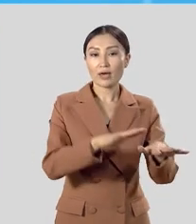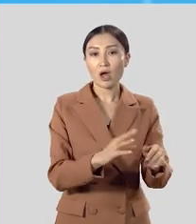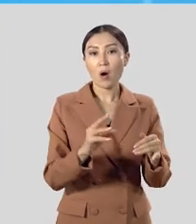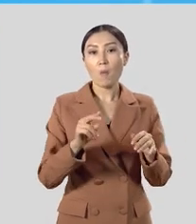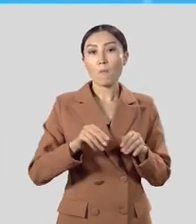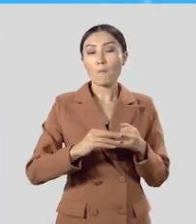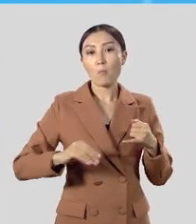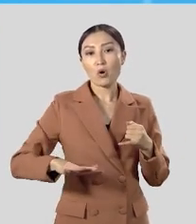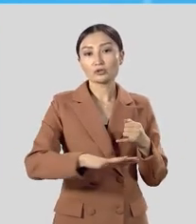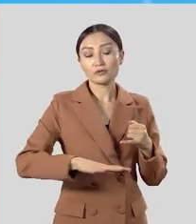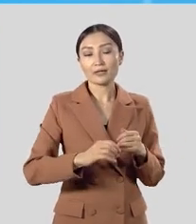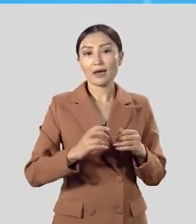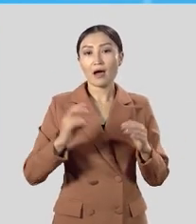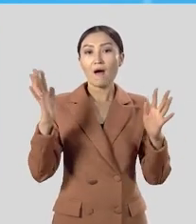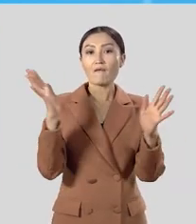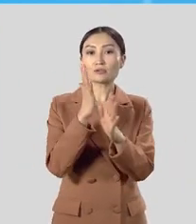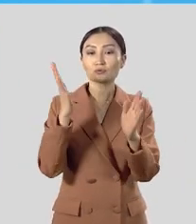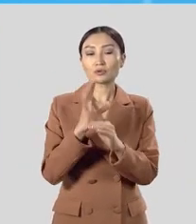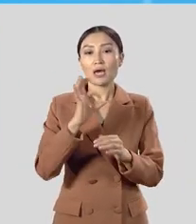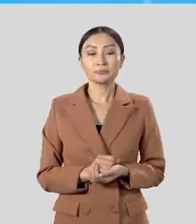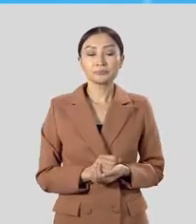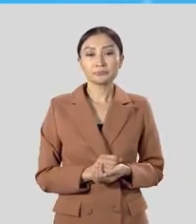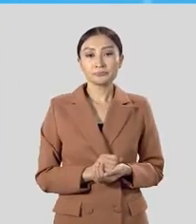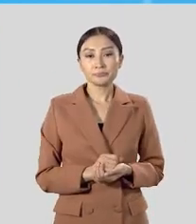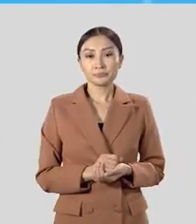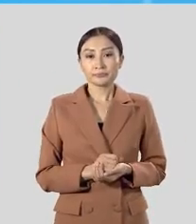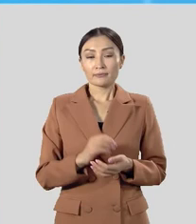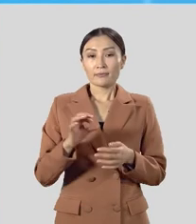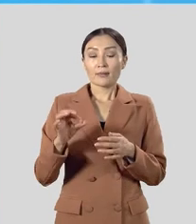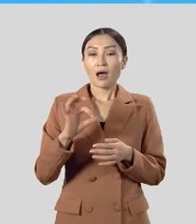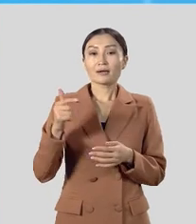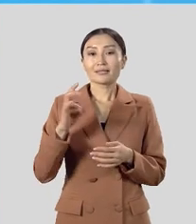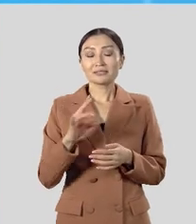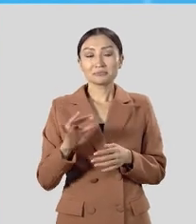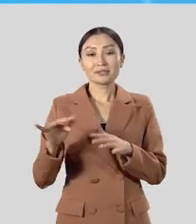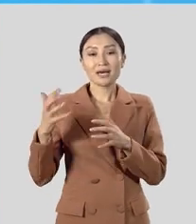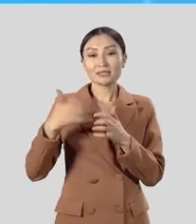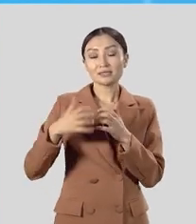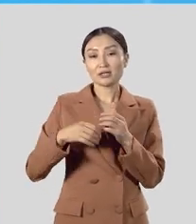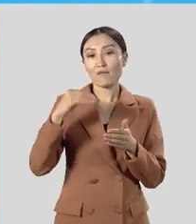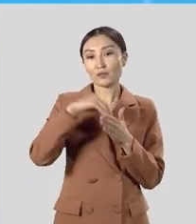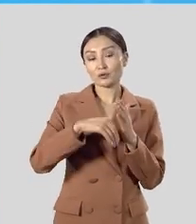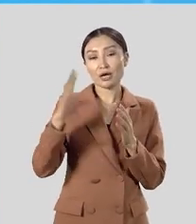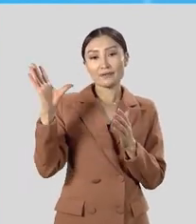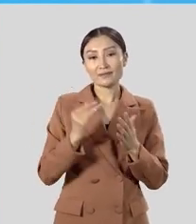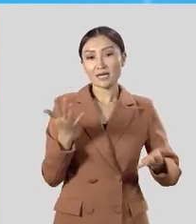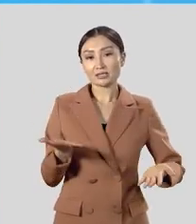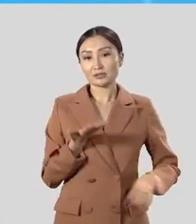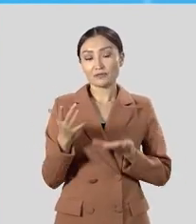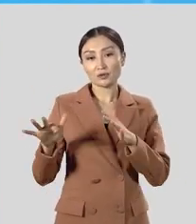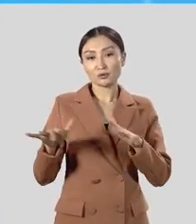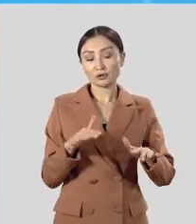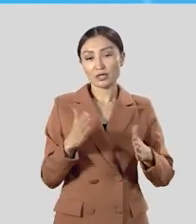почвенная, наземно-воздушная, организменная. Организменная среда обитания включает всех живых